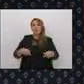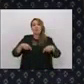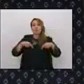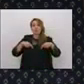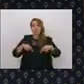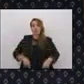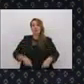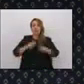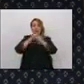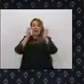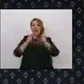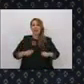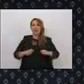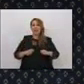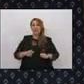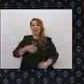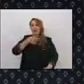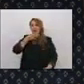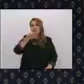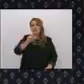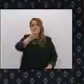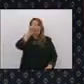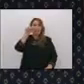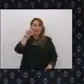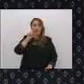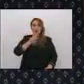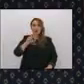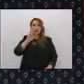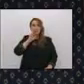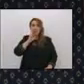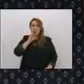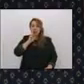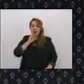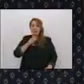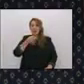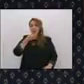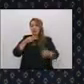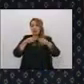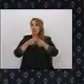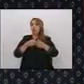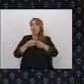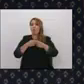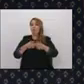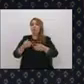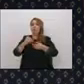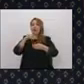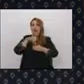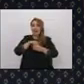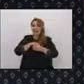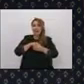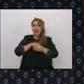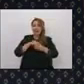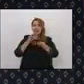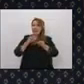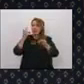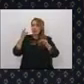الوزير المحترم، أرفع لكم هذا الانشغال وأطلب من سيادتكم التدخل لمعالجة